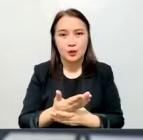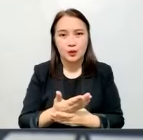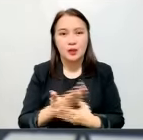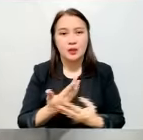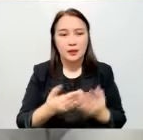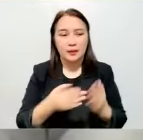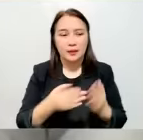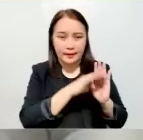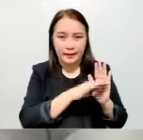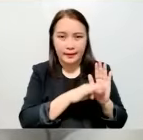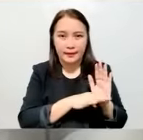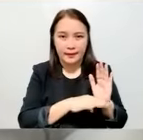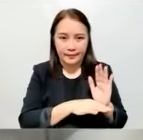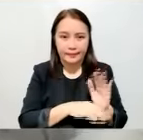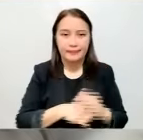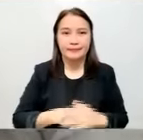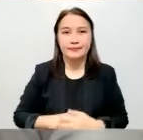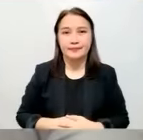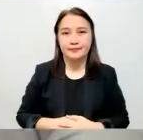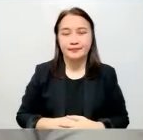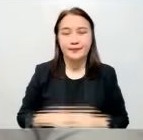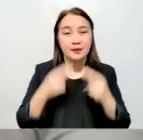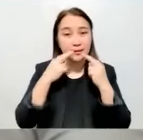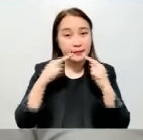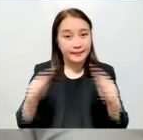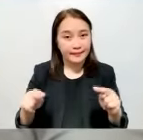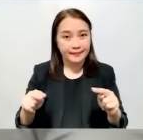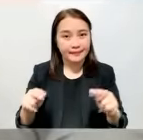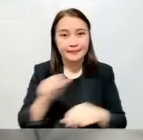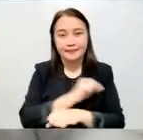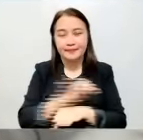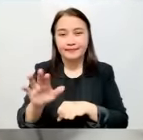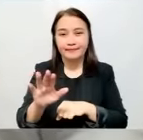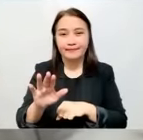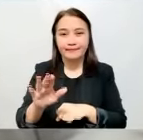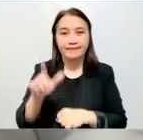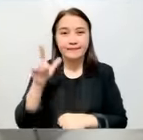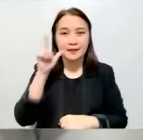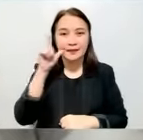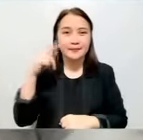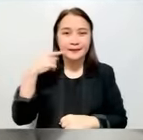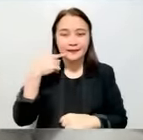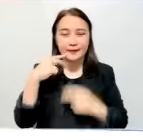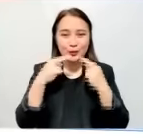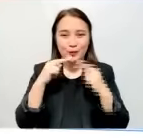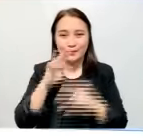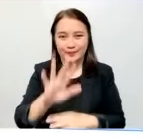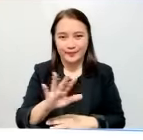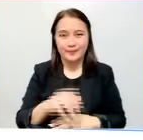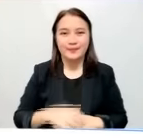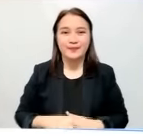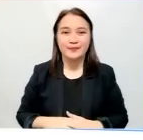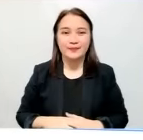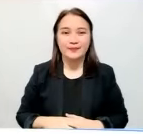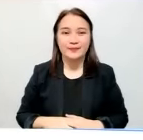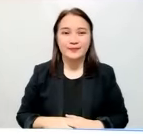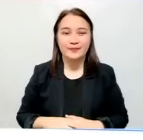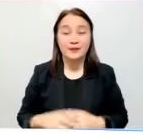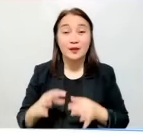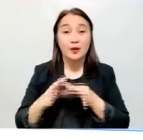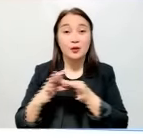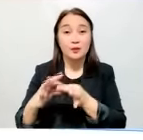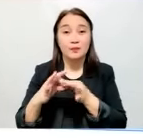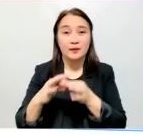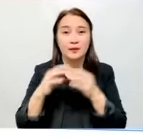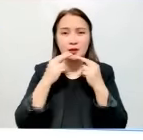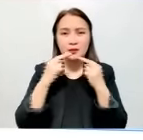ating guideline. Nagbabalita mula sa frontline, Laila Pangilinan, News 5. Kognay pa rin ng balitang yan, may